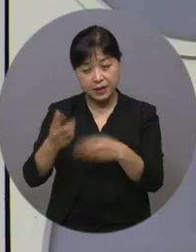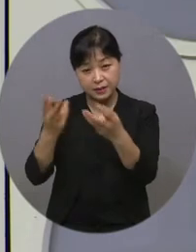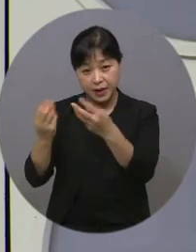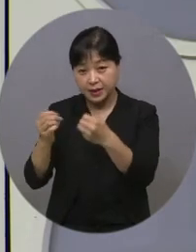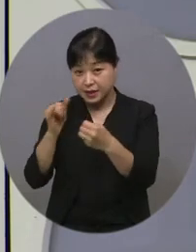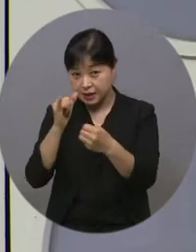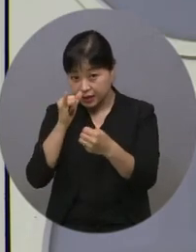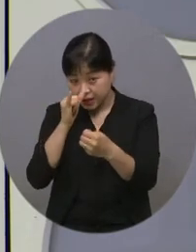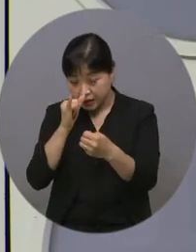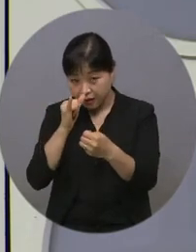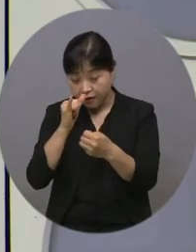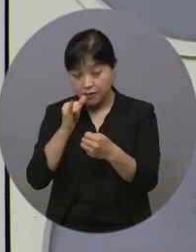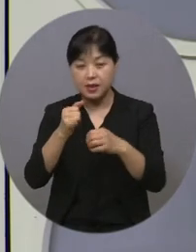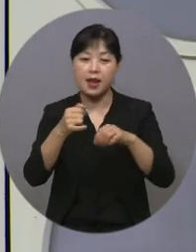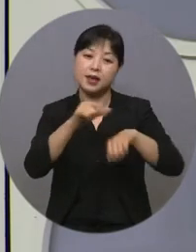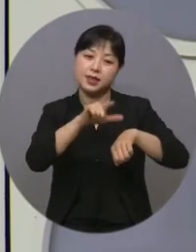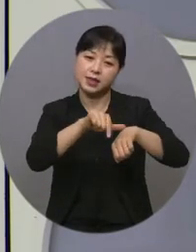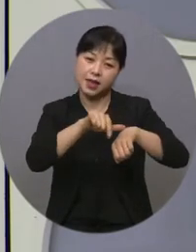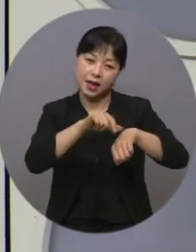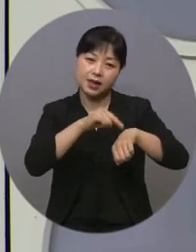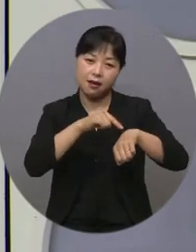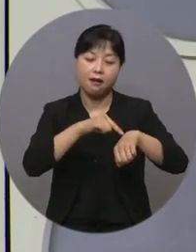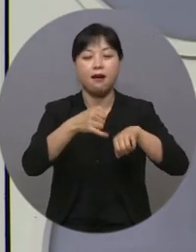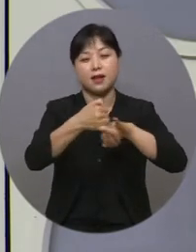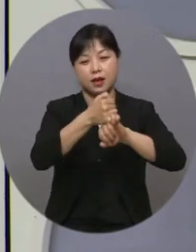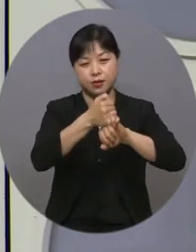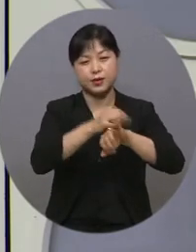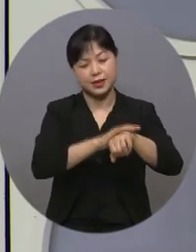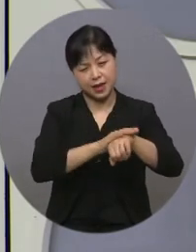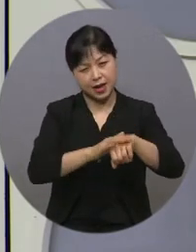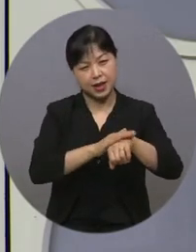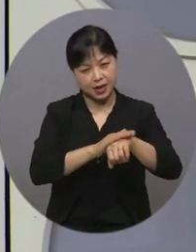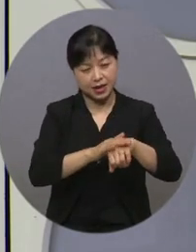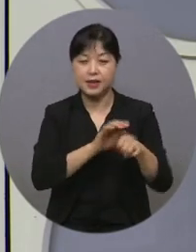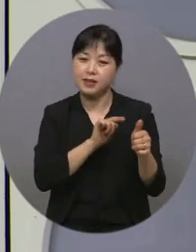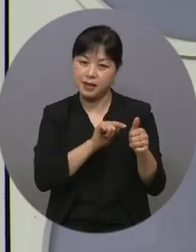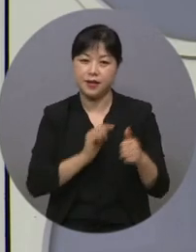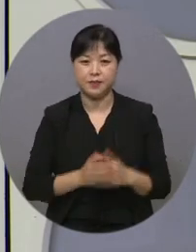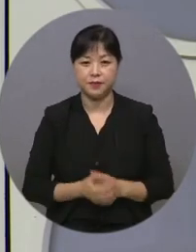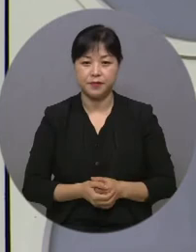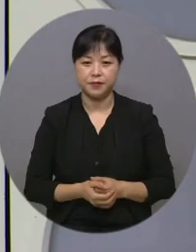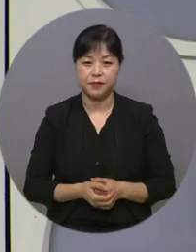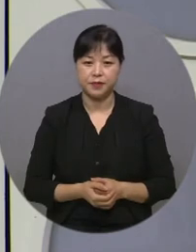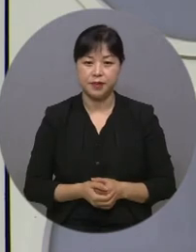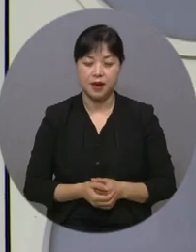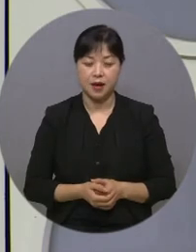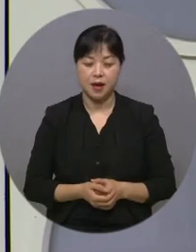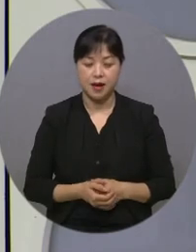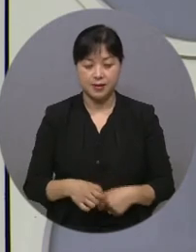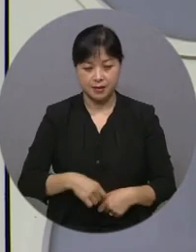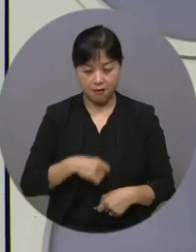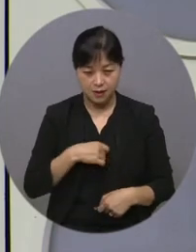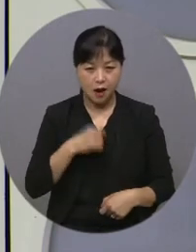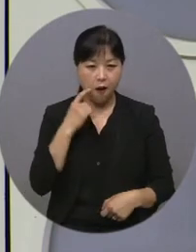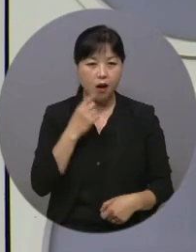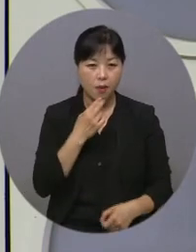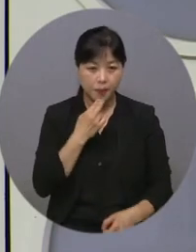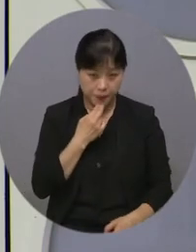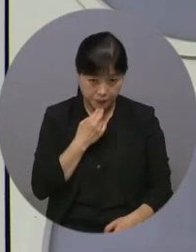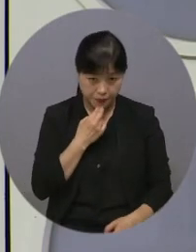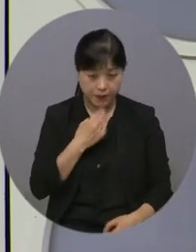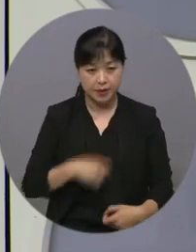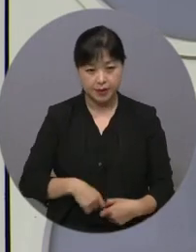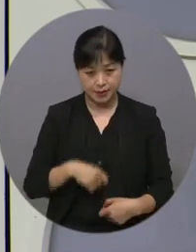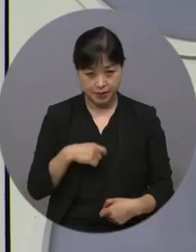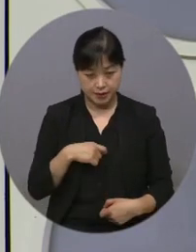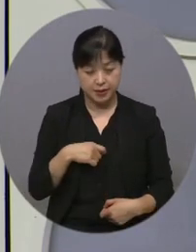잘 지키는 시간 약속을 잘 지키는 아이들이에요. 그러니까는 정직한 아이, 약속을